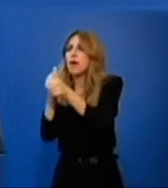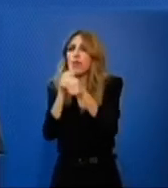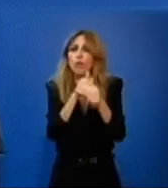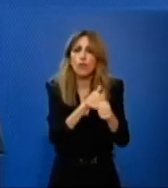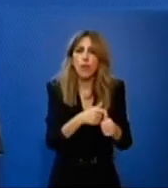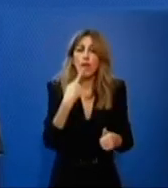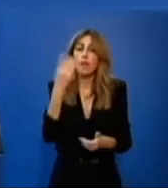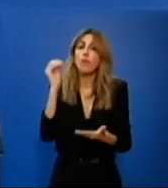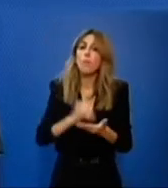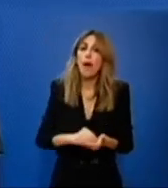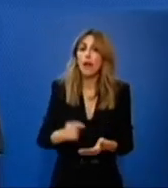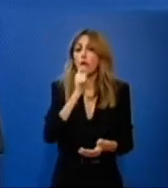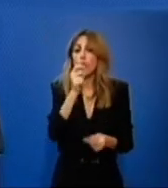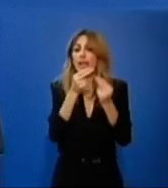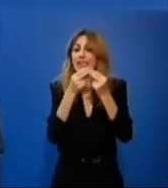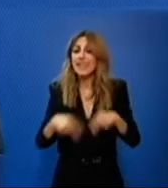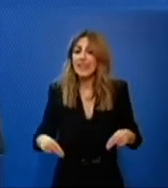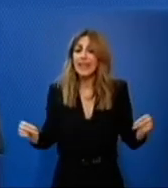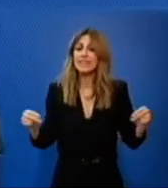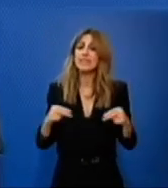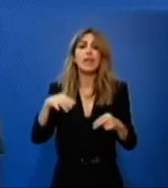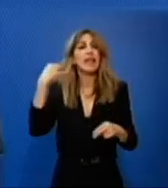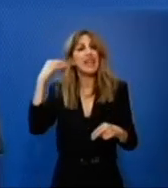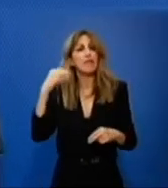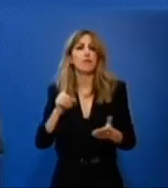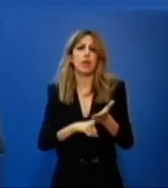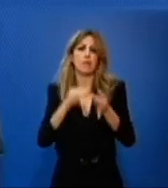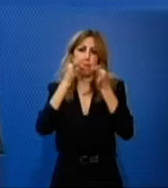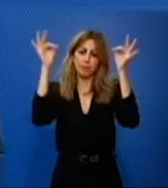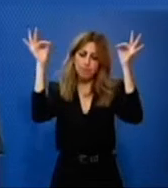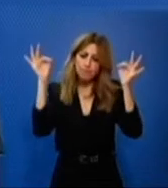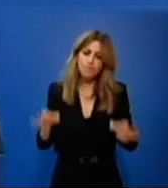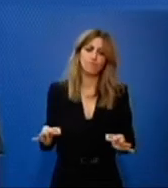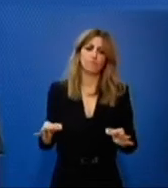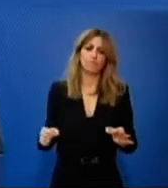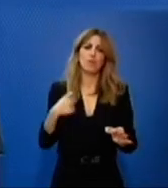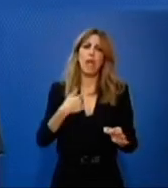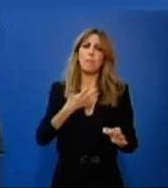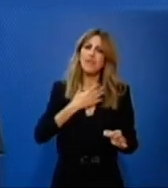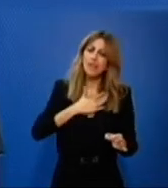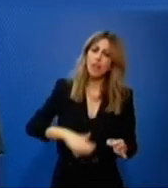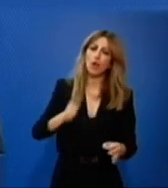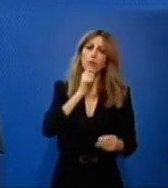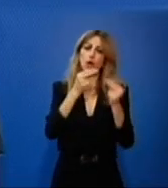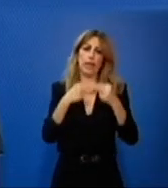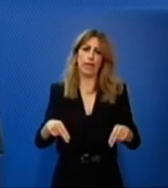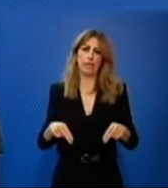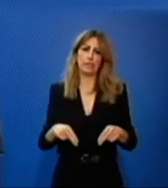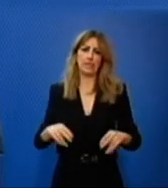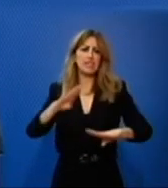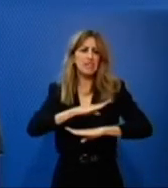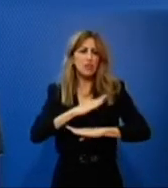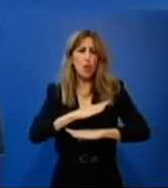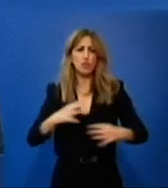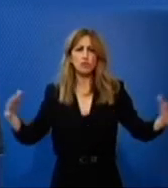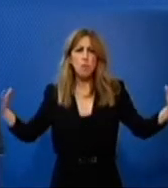Λιβύη είναι αυτή η οποία προάγει και η Ευρωπαϊκή Ένωση και εμείς, και δεν θέλουμε τη στρατιωτική λύση. Γι' αυτό θα κάνουμε ό,τι είναι